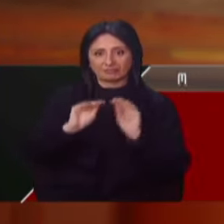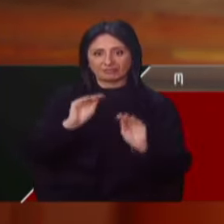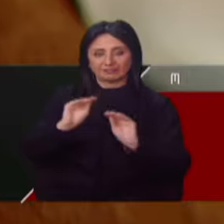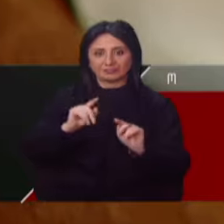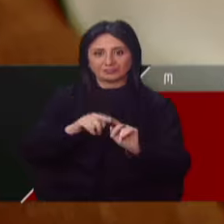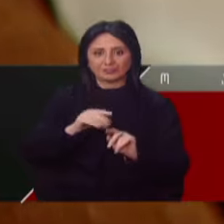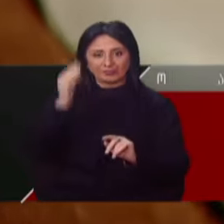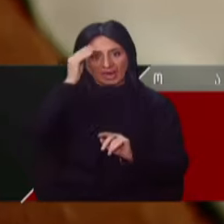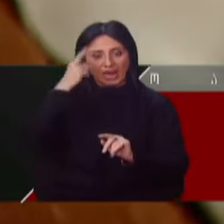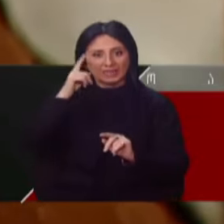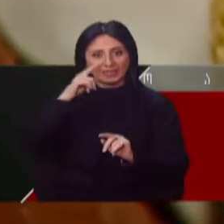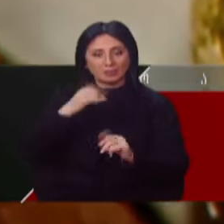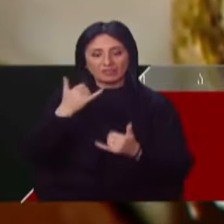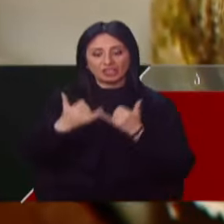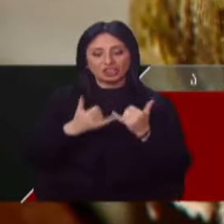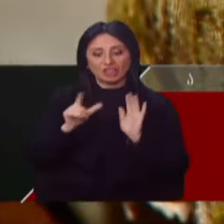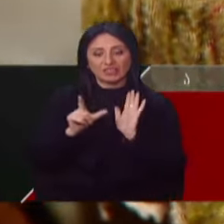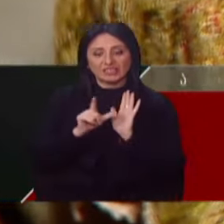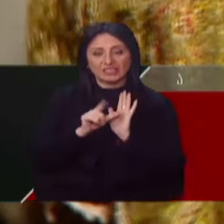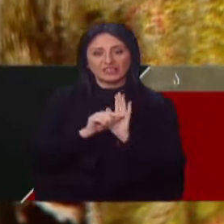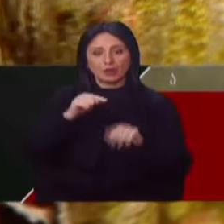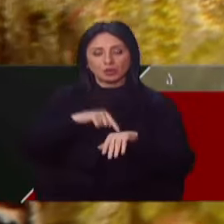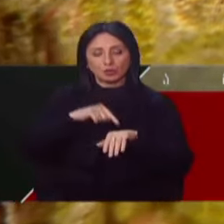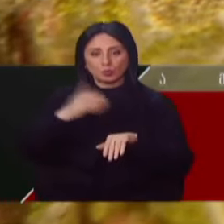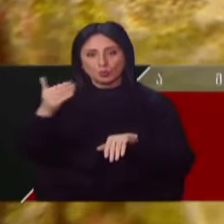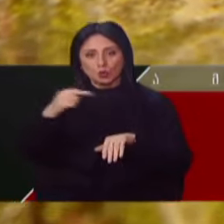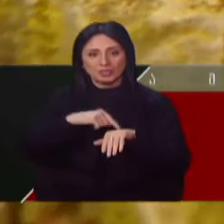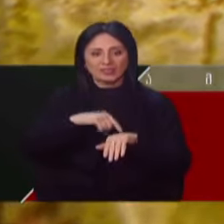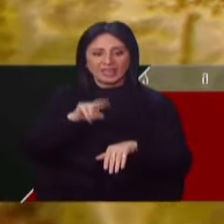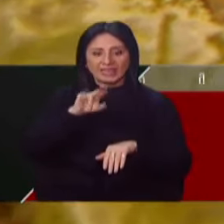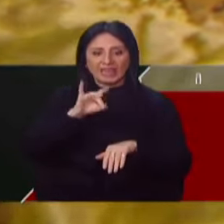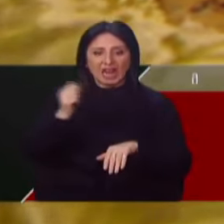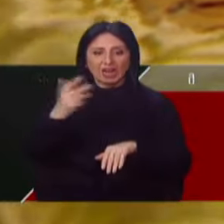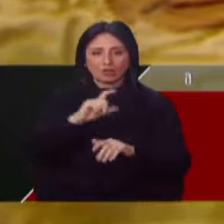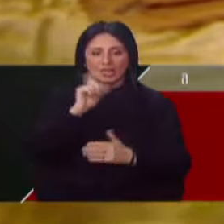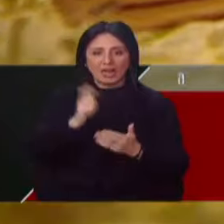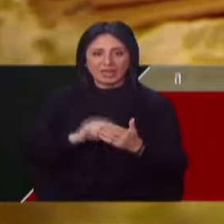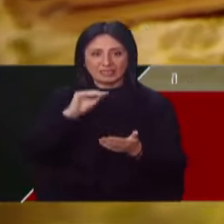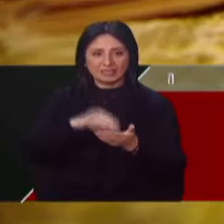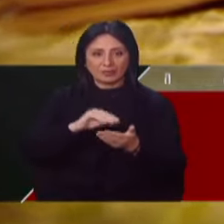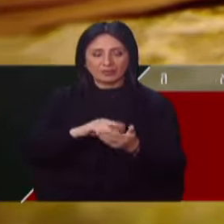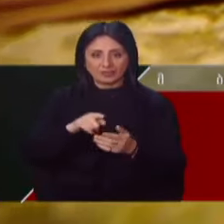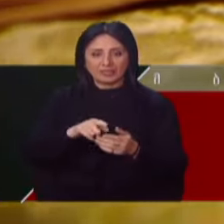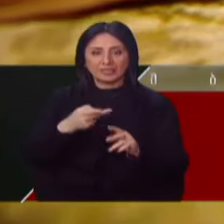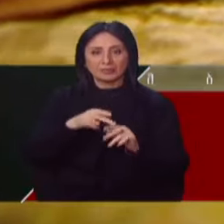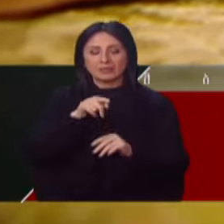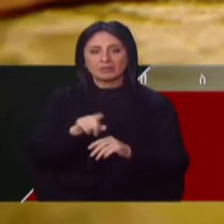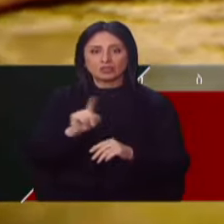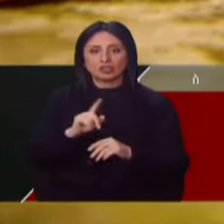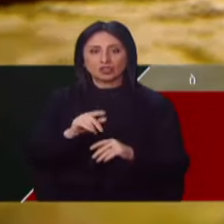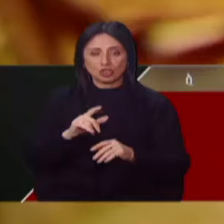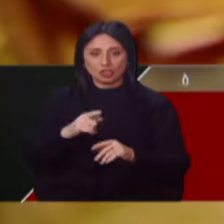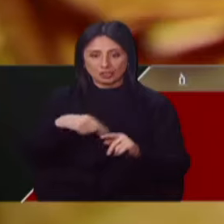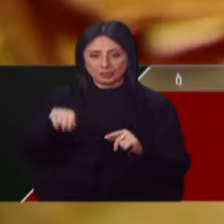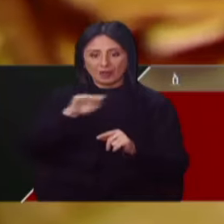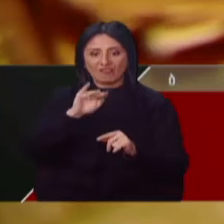soțhleps, animația ki, șeguare bulit scoilis gandsteps. Zorit Darianului ciclis, lexebi gahta inspirația imistuis, rom